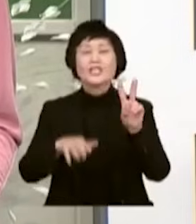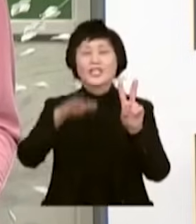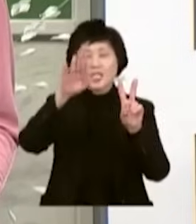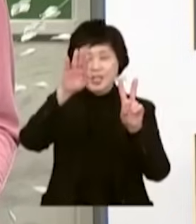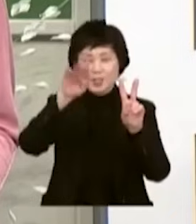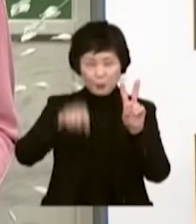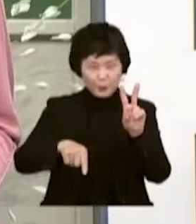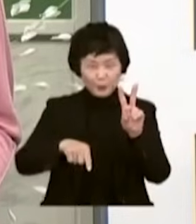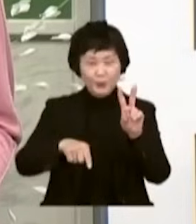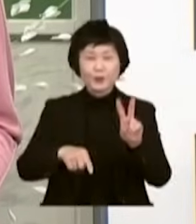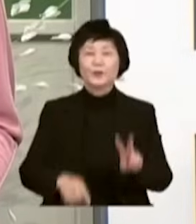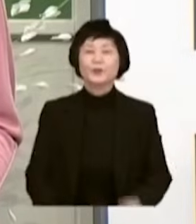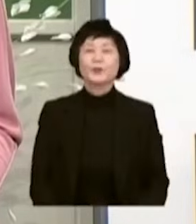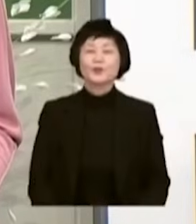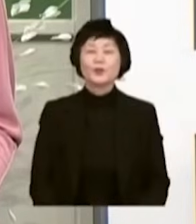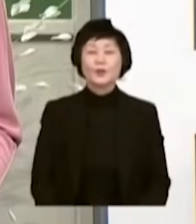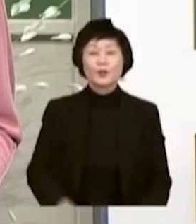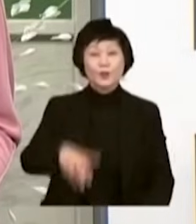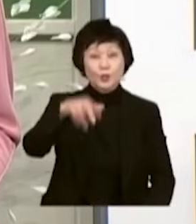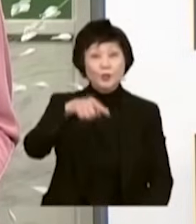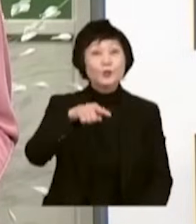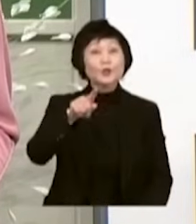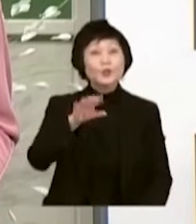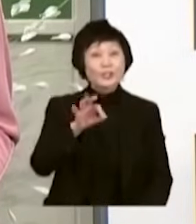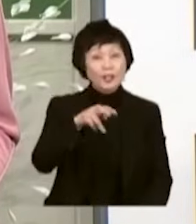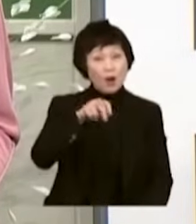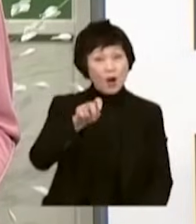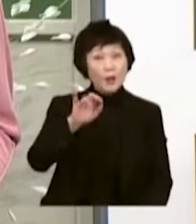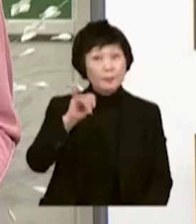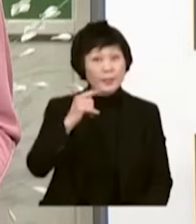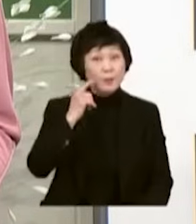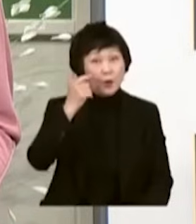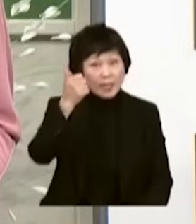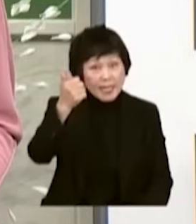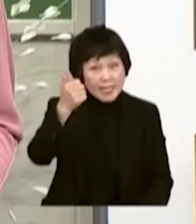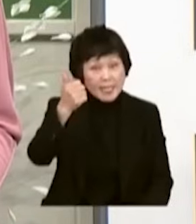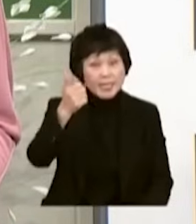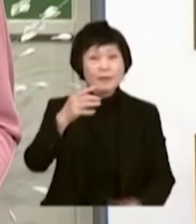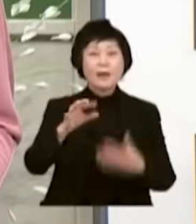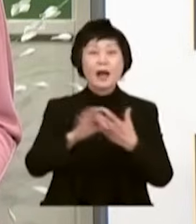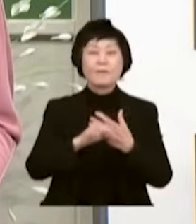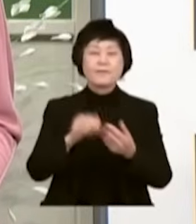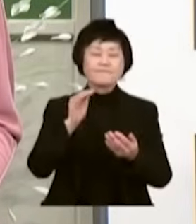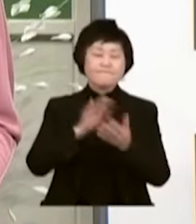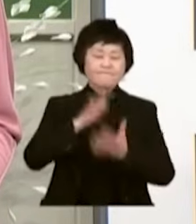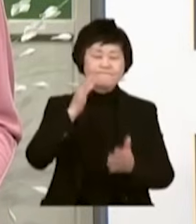이제 목회자가 되셨잖아요. 네. 그래서 이제 주성민 목사님 그러면은 뜨겁게 기도하시는 분